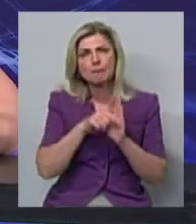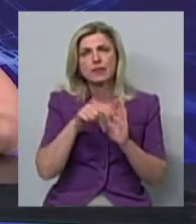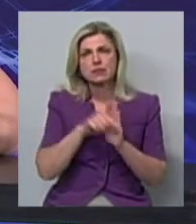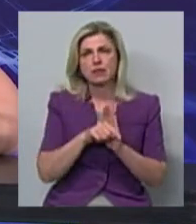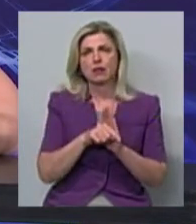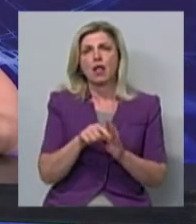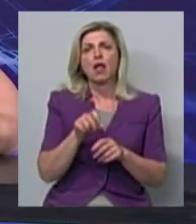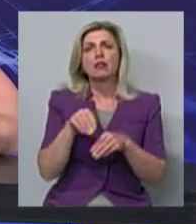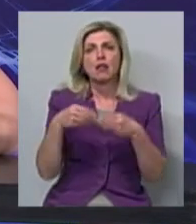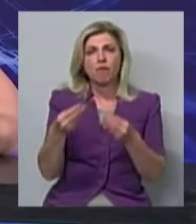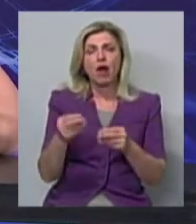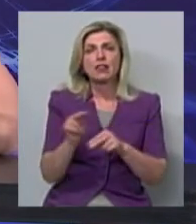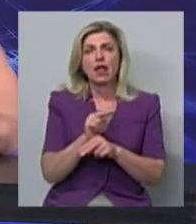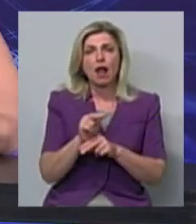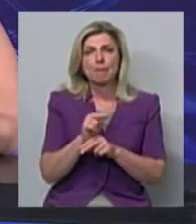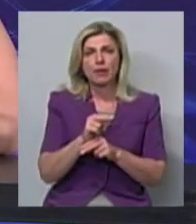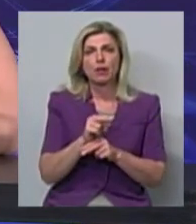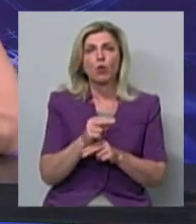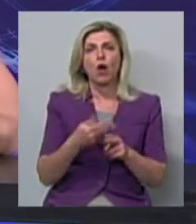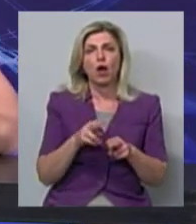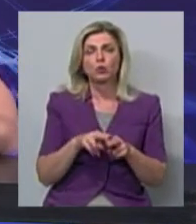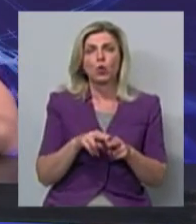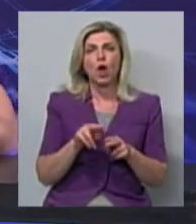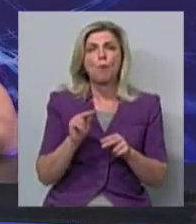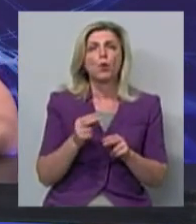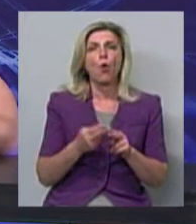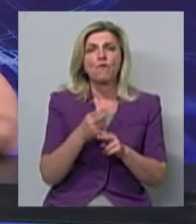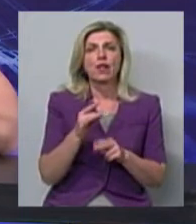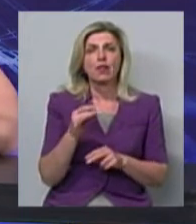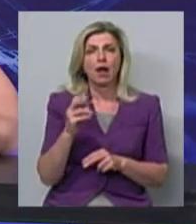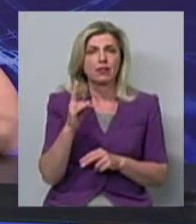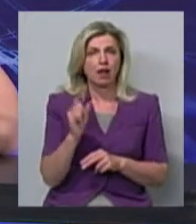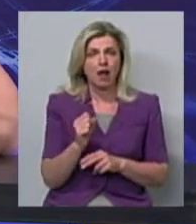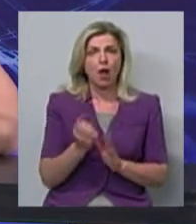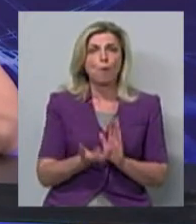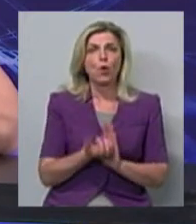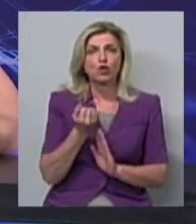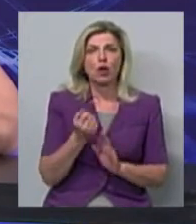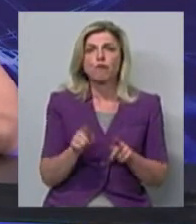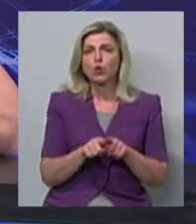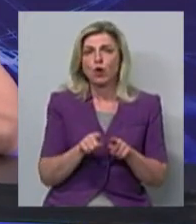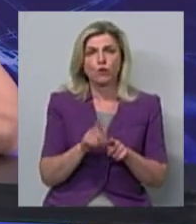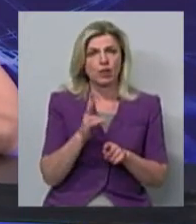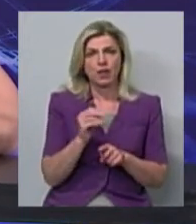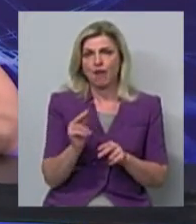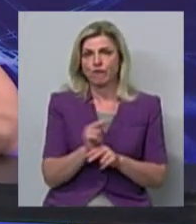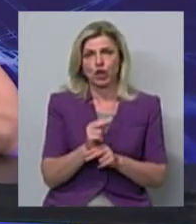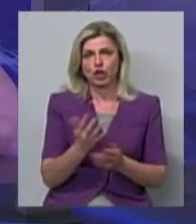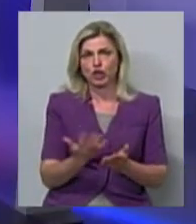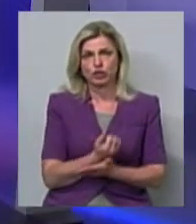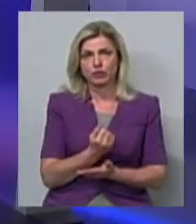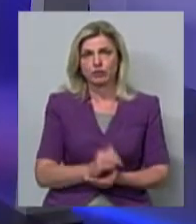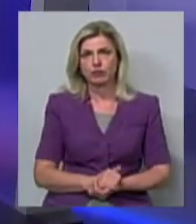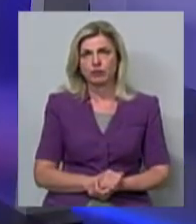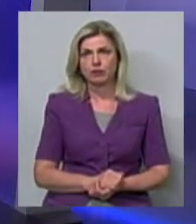эту терапию, которая профилактическая, которая поддерживающая, которая все равно не вылечит. Это взагалі не